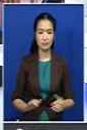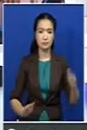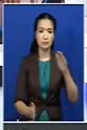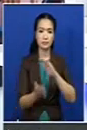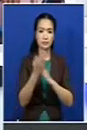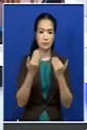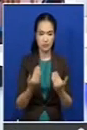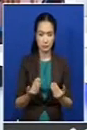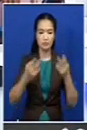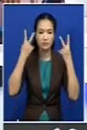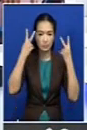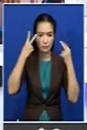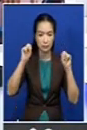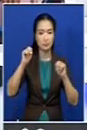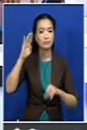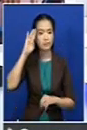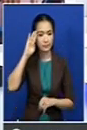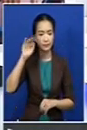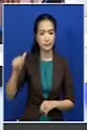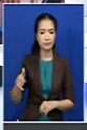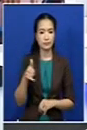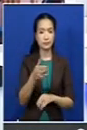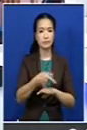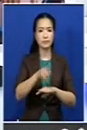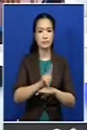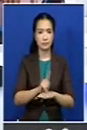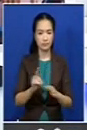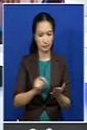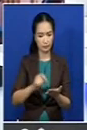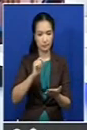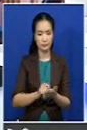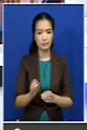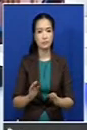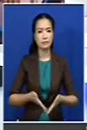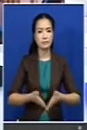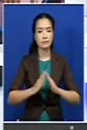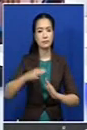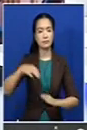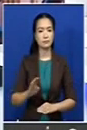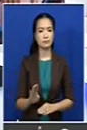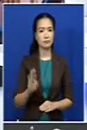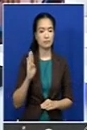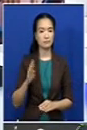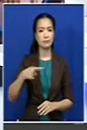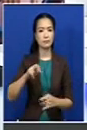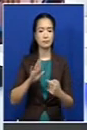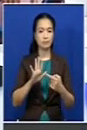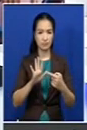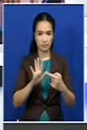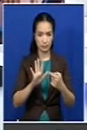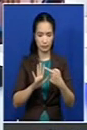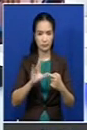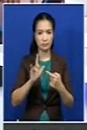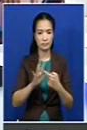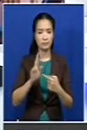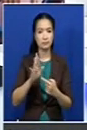ช่วงเช้าวันนี้พลเอกประยุทธ์จันโอชานายกรัฐมนตรีไปเป็นประธานลงนามจัดตั้งบริษัทประชารัฐรักสามัคคีประเทศไทยที่ทำเนียบรัฐบ